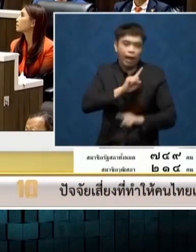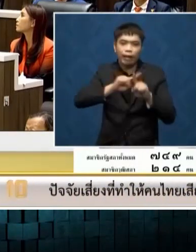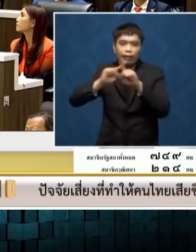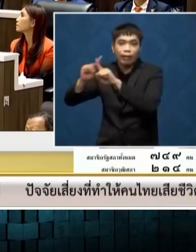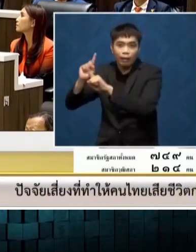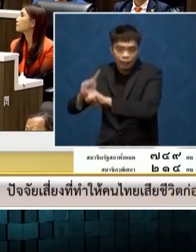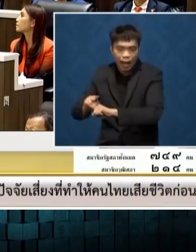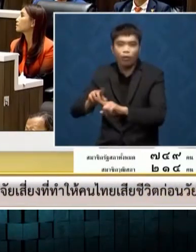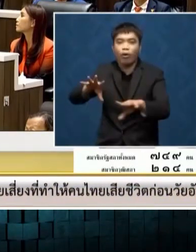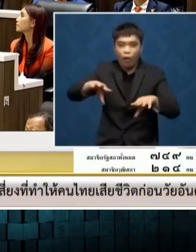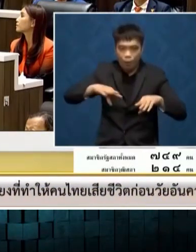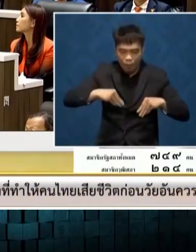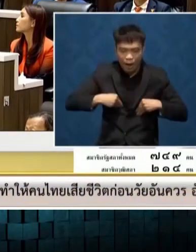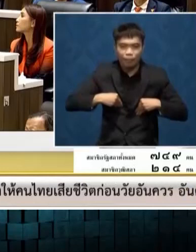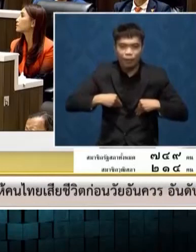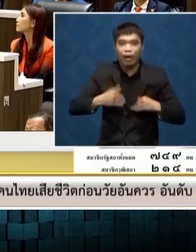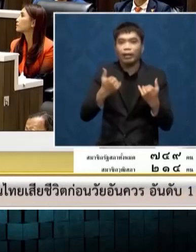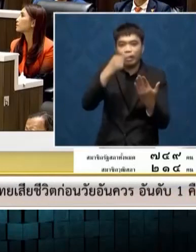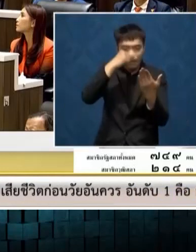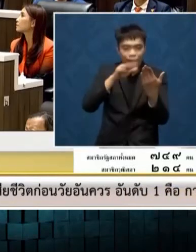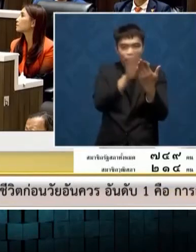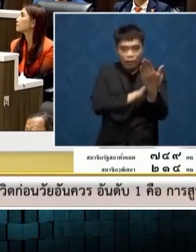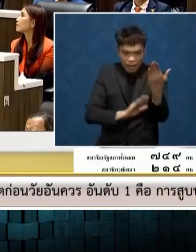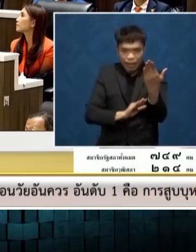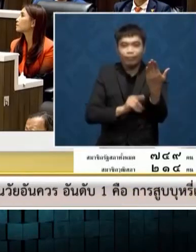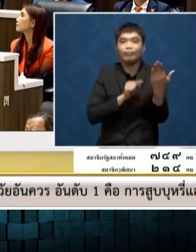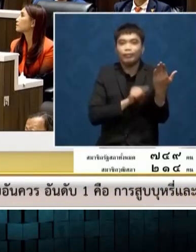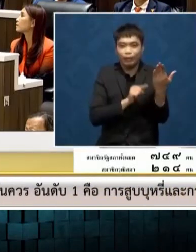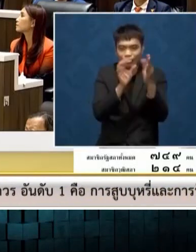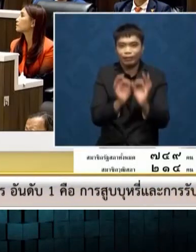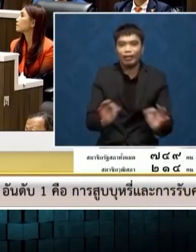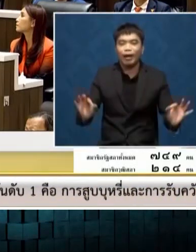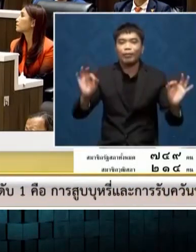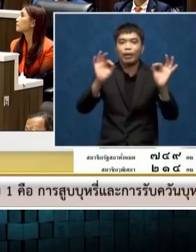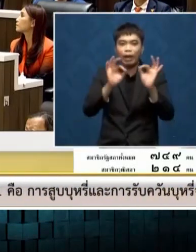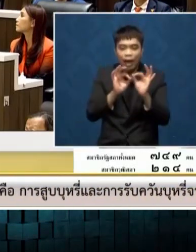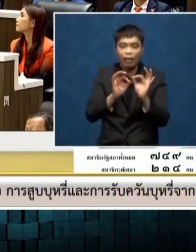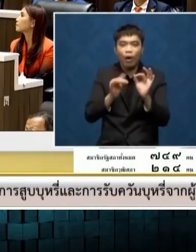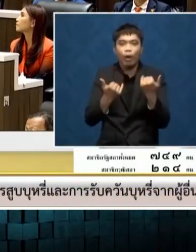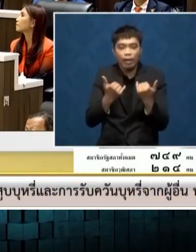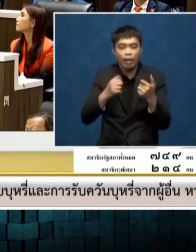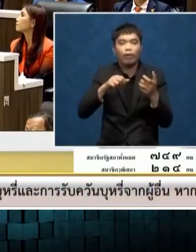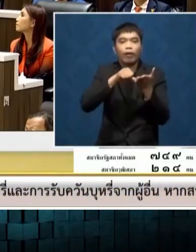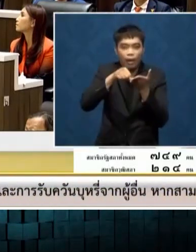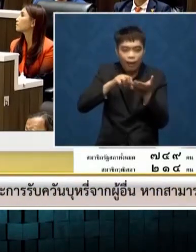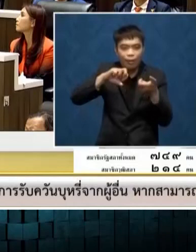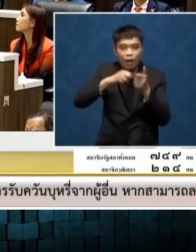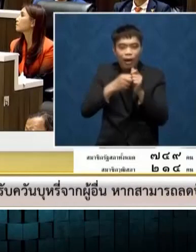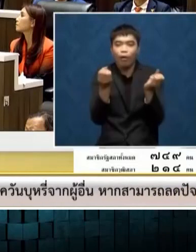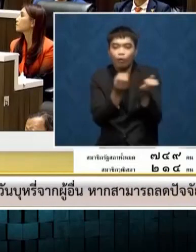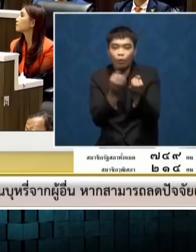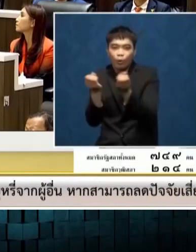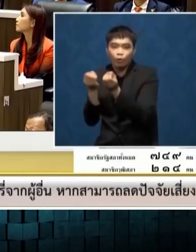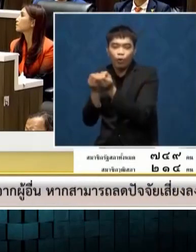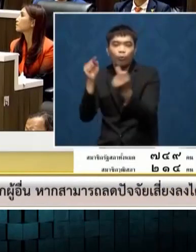มีทั้งคนที่ไม่เห็นชอบแล้วก็คนที่งดออกเสียงงดออกเสียงนี่คือ